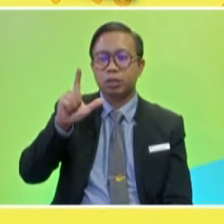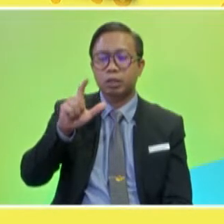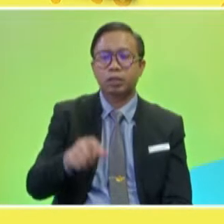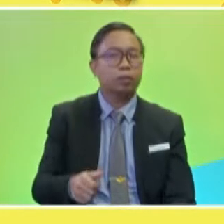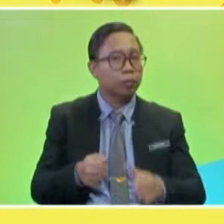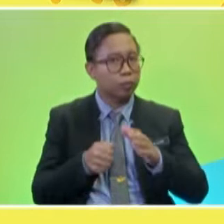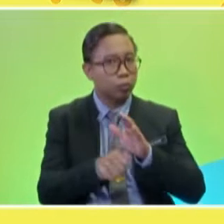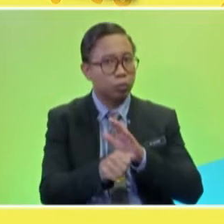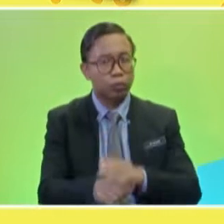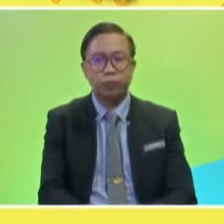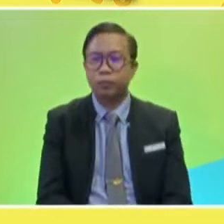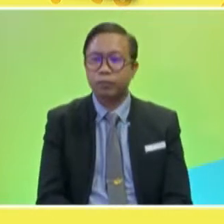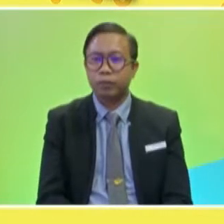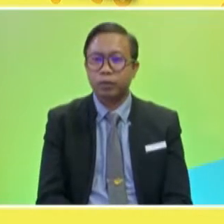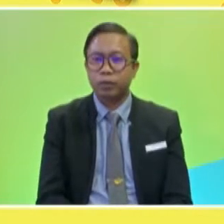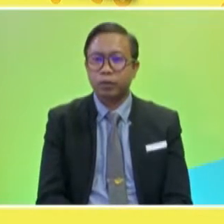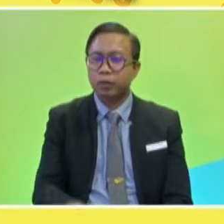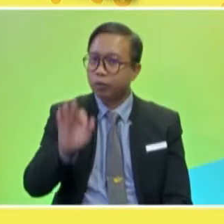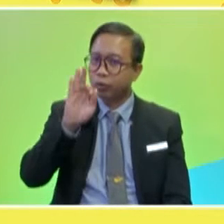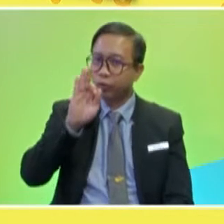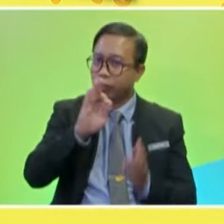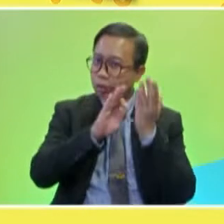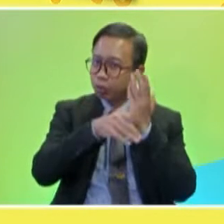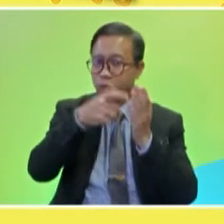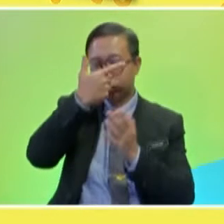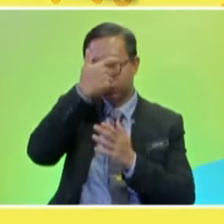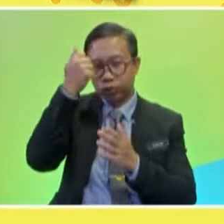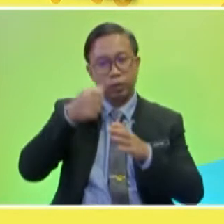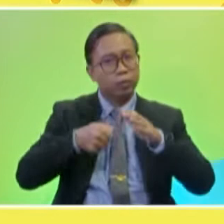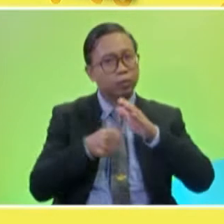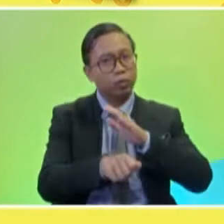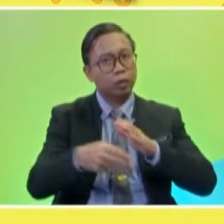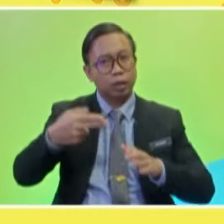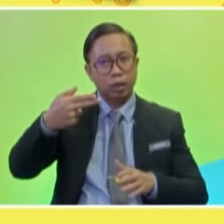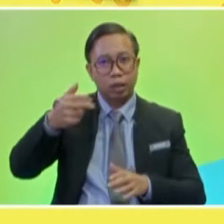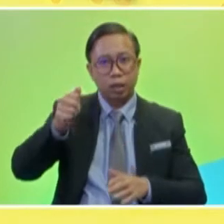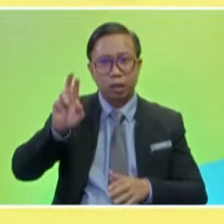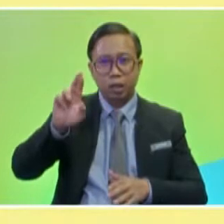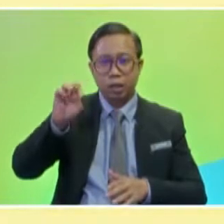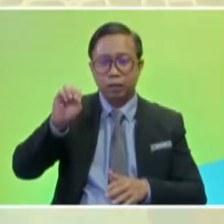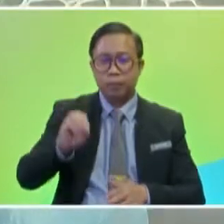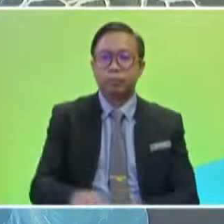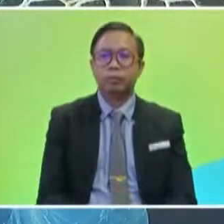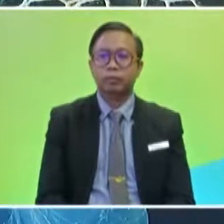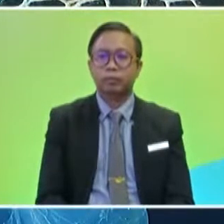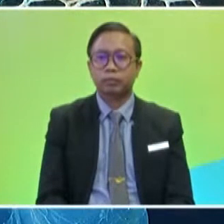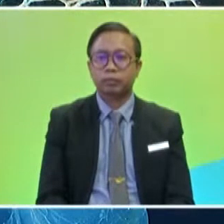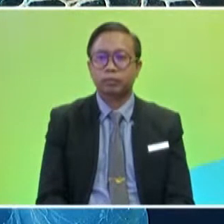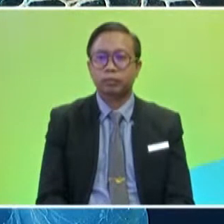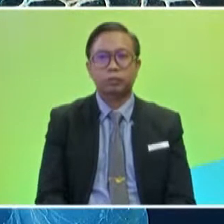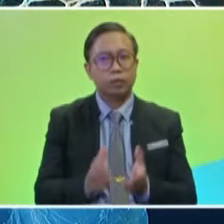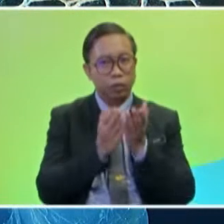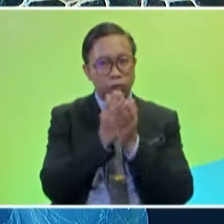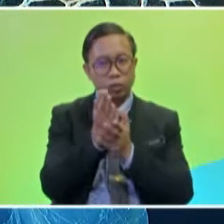ini jadinya foto yang tadi Faktor yang kedua adalah disebabkan enak pemburuan haram nengke Oke Ceko stresnya